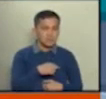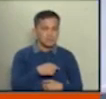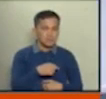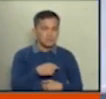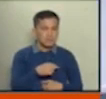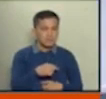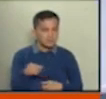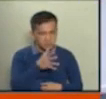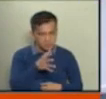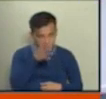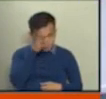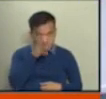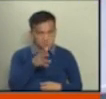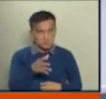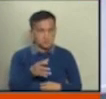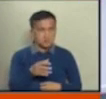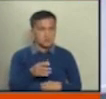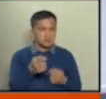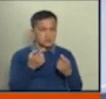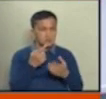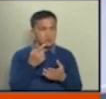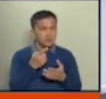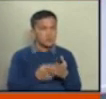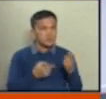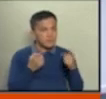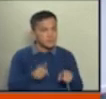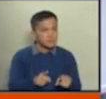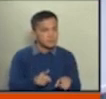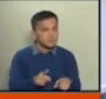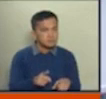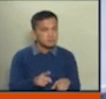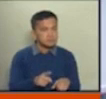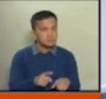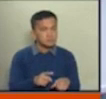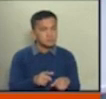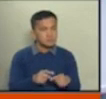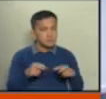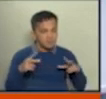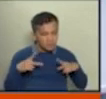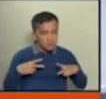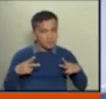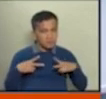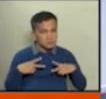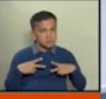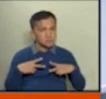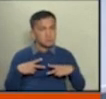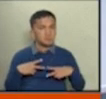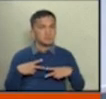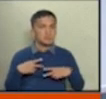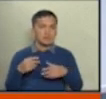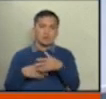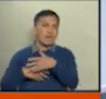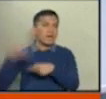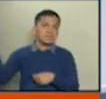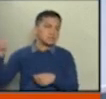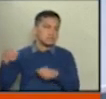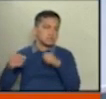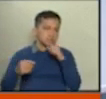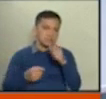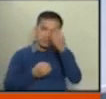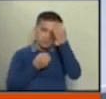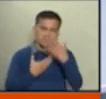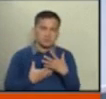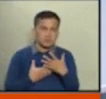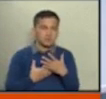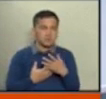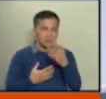parang magulang na rin kami. Ayun ang nangyari dyan, ganito. Tuwing bakasyon, sir, umaalis po nang hindi nagpapaalam.